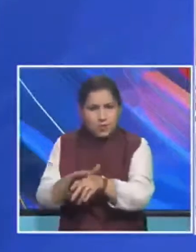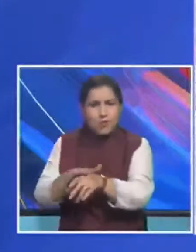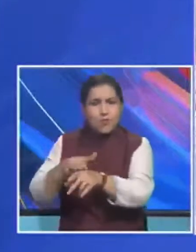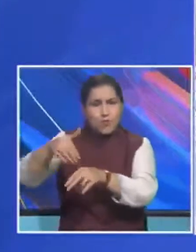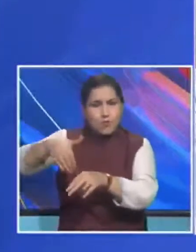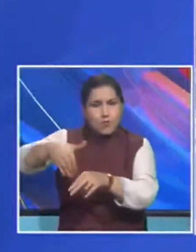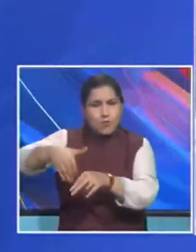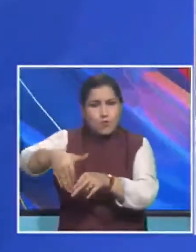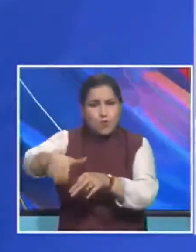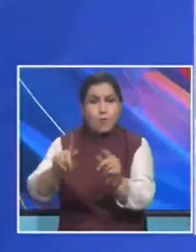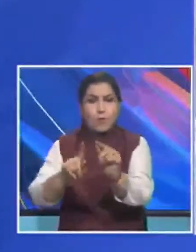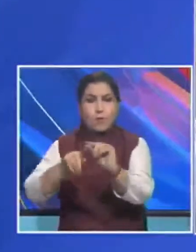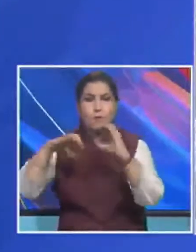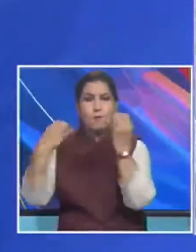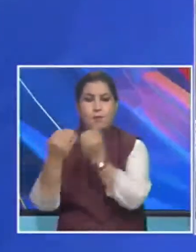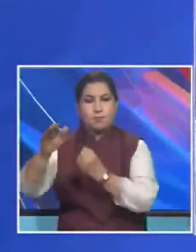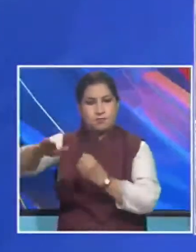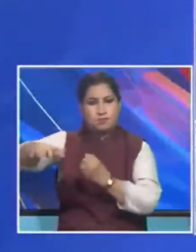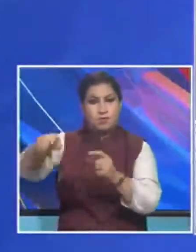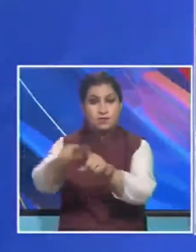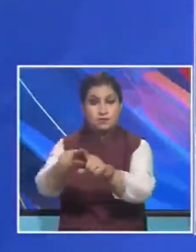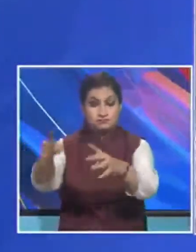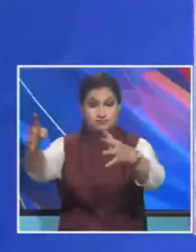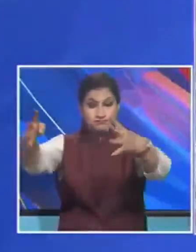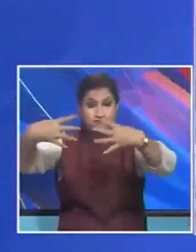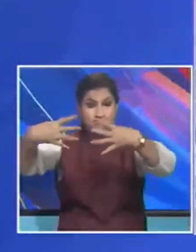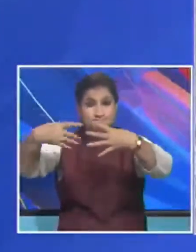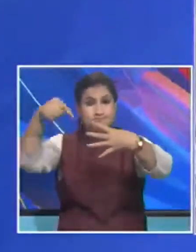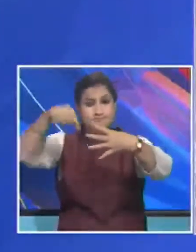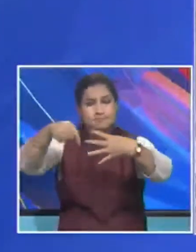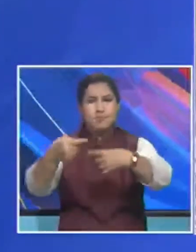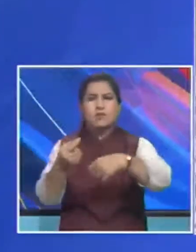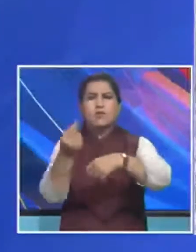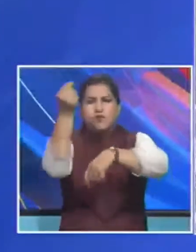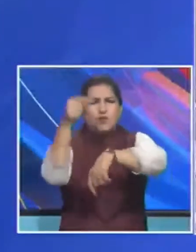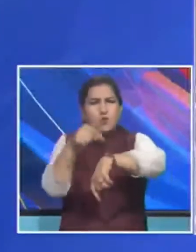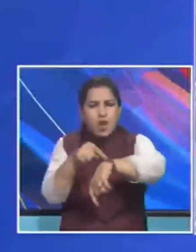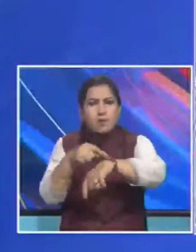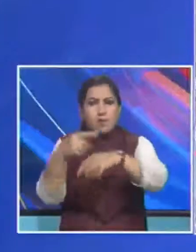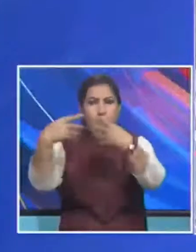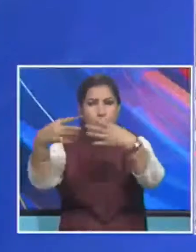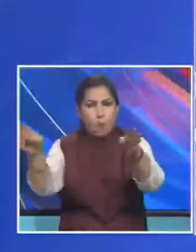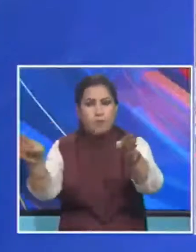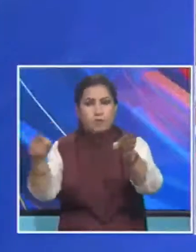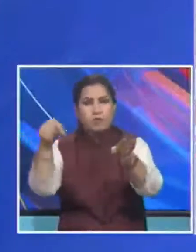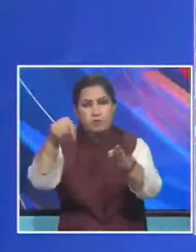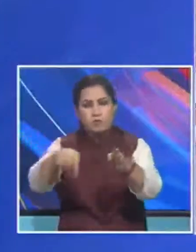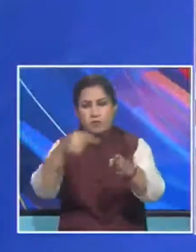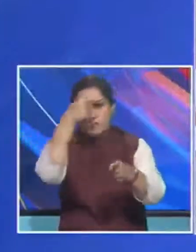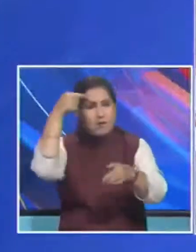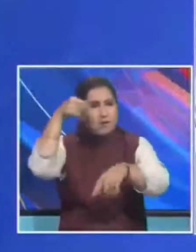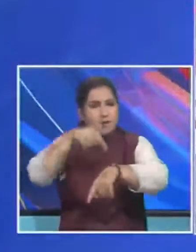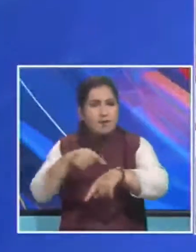विशाल लोहे का मुख्य द्वार जो विशेष अवसरों पर खोला जाता है, और